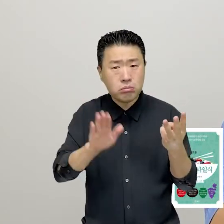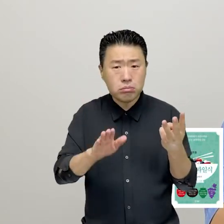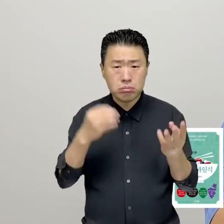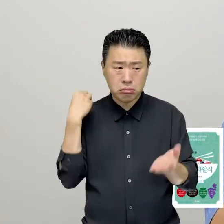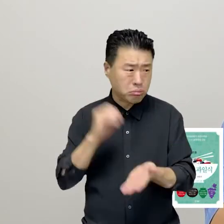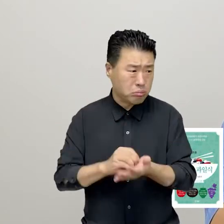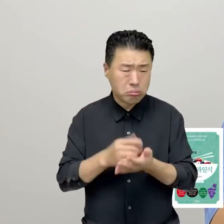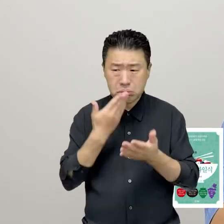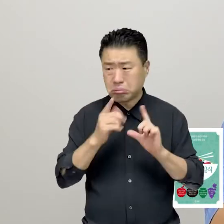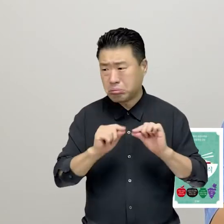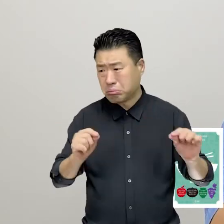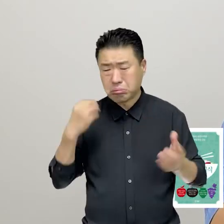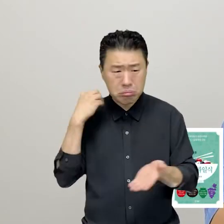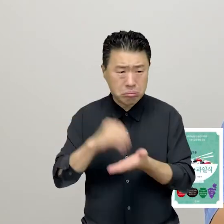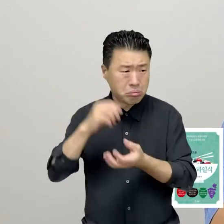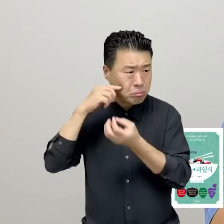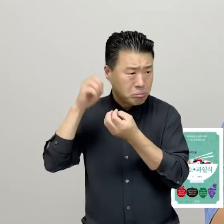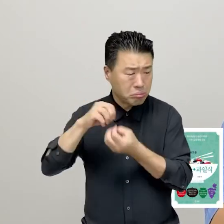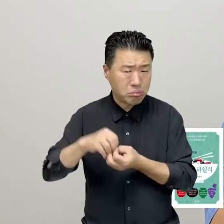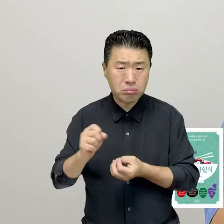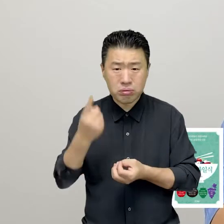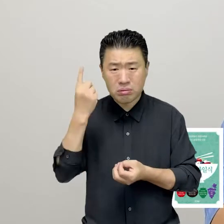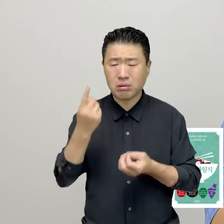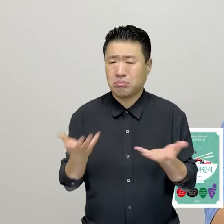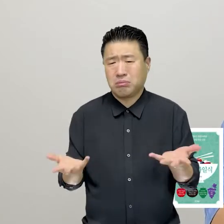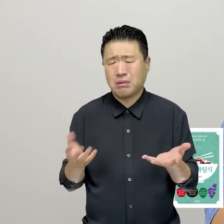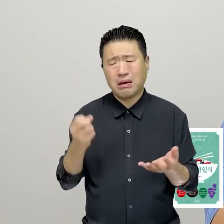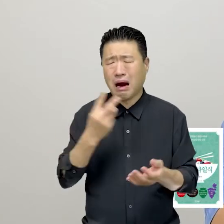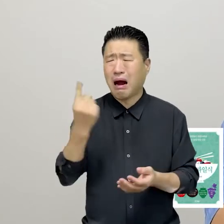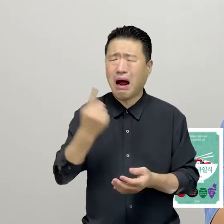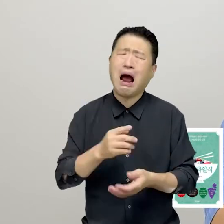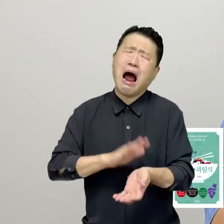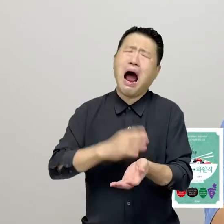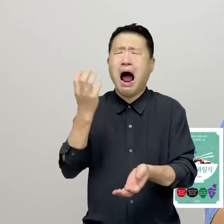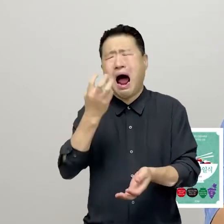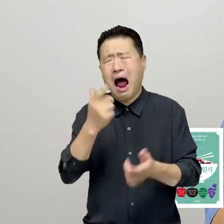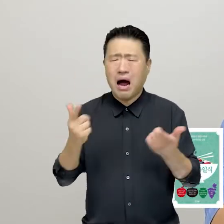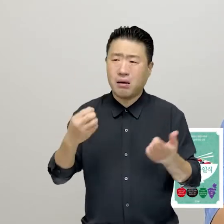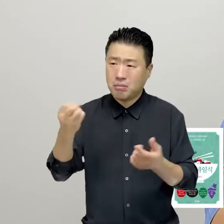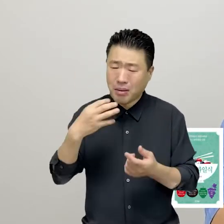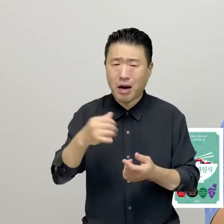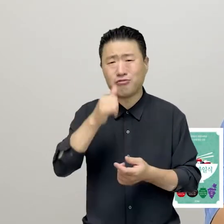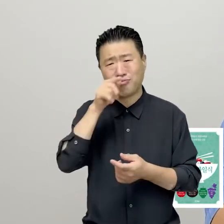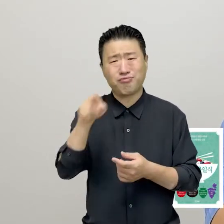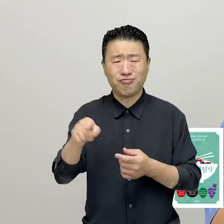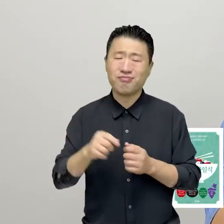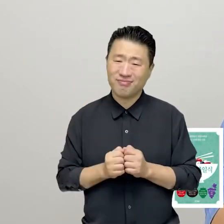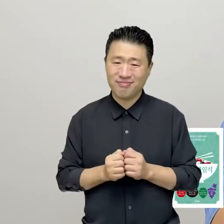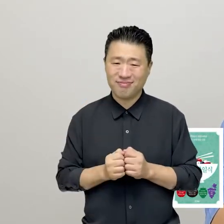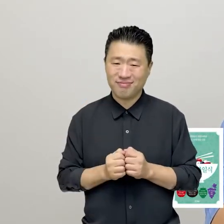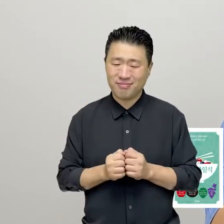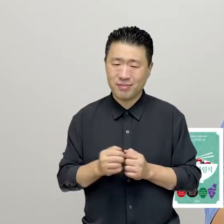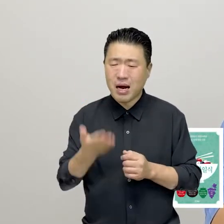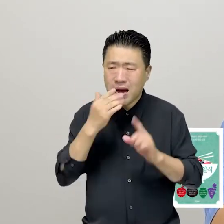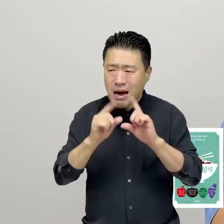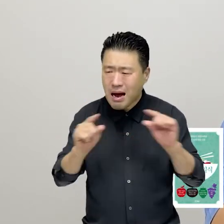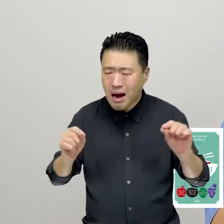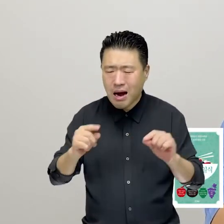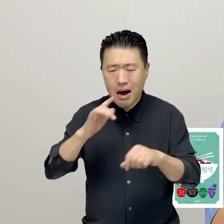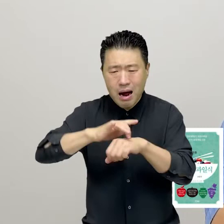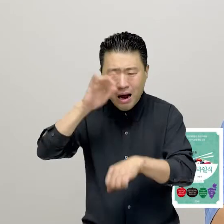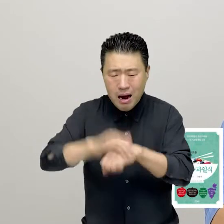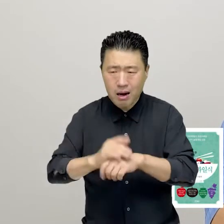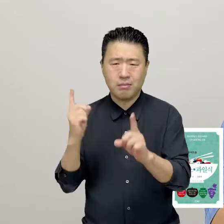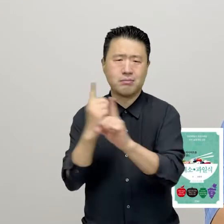드셨지만 다시 예전의 식생활 습관으로 돌아가 다시 찾아와서 아팠던 증상이 재발했다고 하신 분도 계셨습니다. 이러한